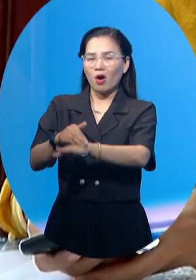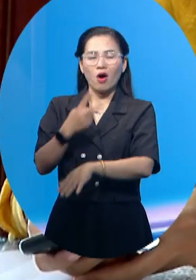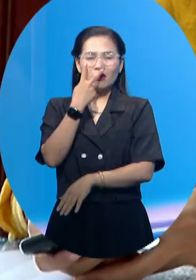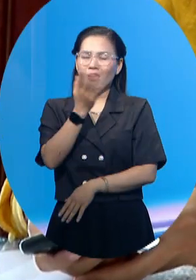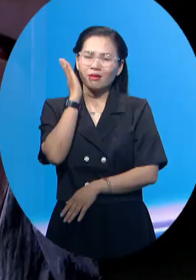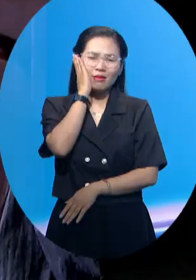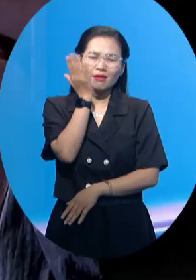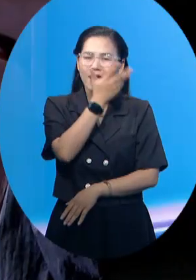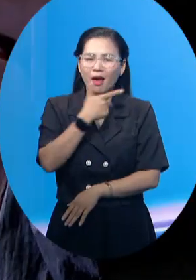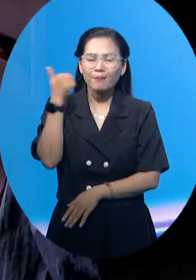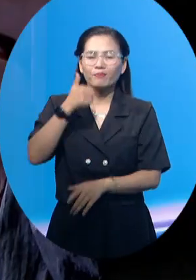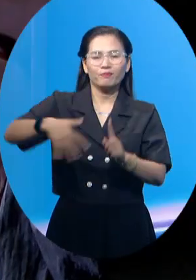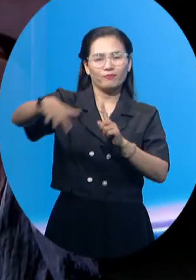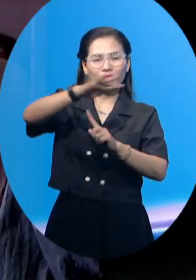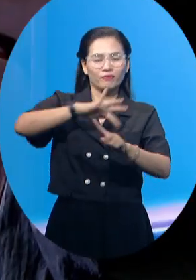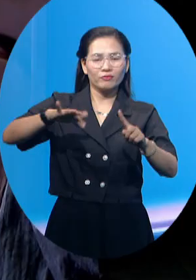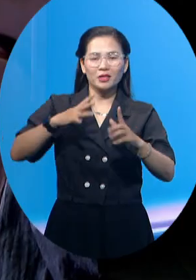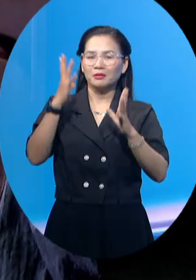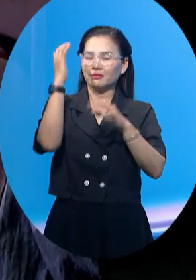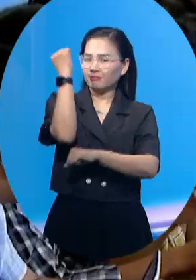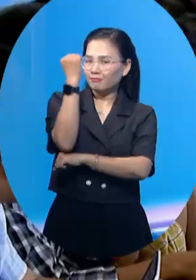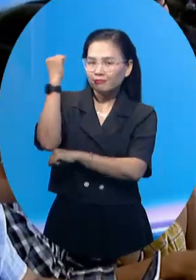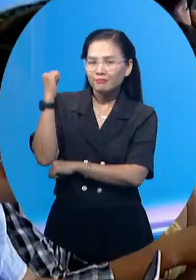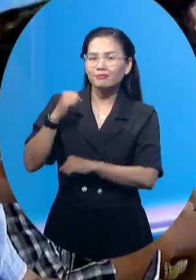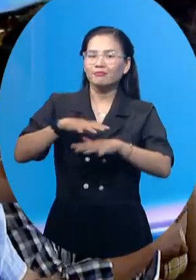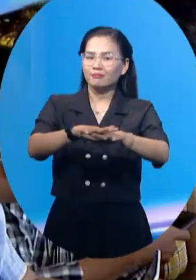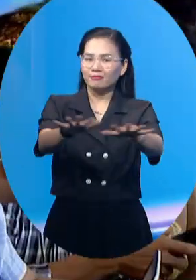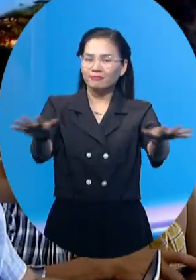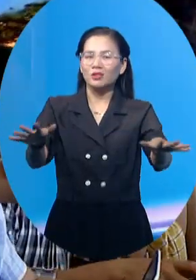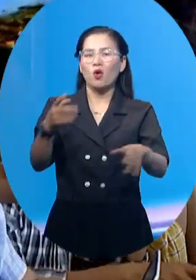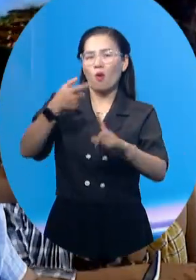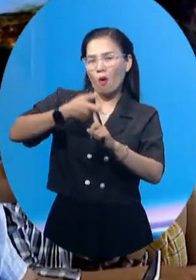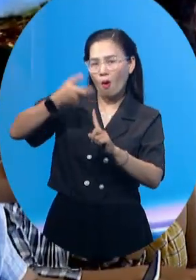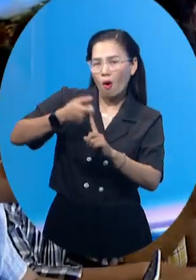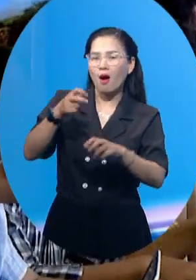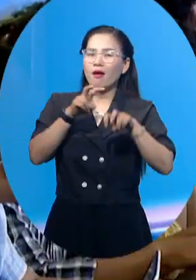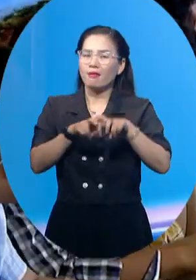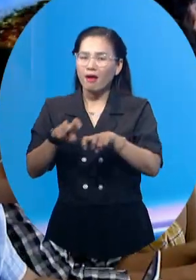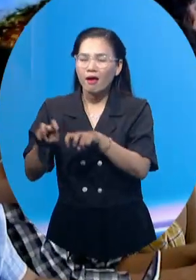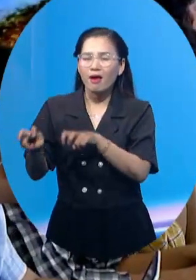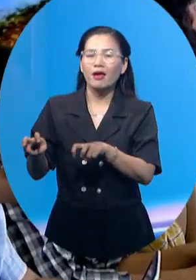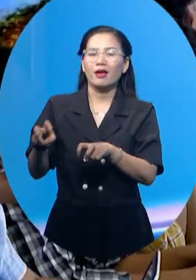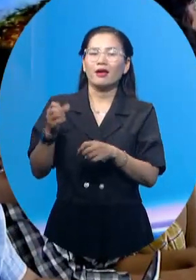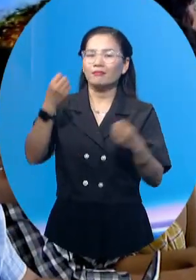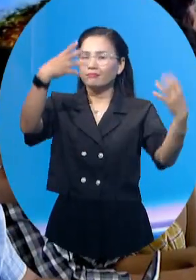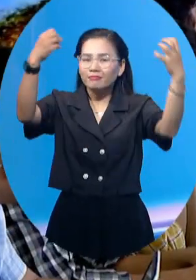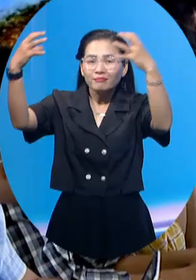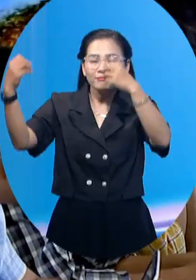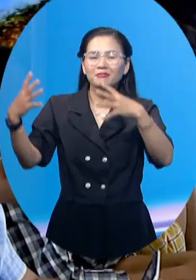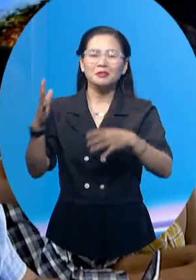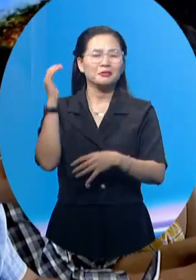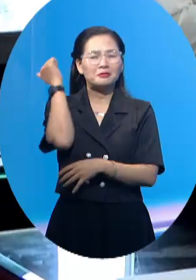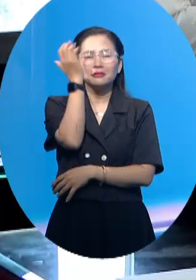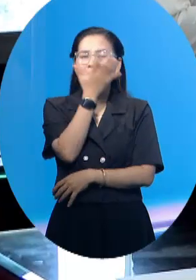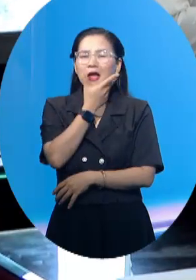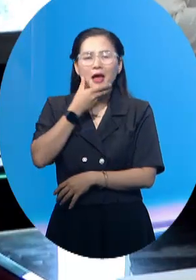với thiên nhiên, môi trường, gồm hơn 200 cây xanh, thảm cỏ, tiểu cảnh, đường dạo, ghế ngồi, hệ thống chiếu sáng. Trong giai đoạn 1, có nhiều